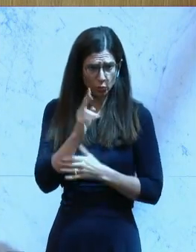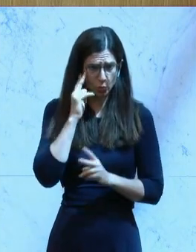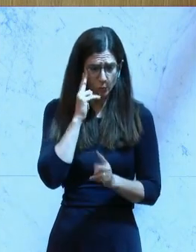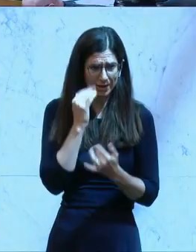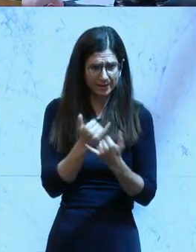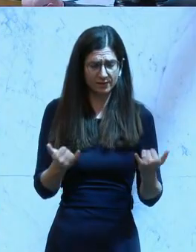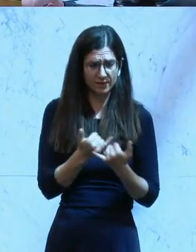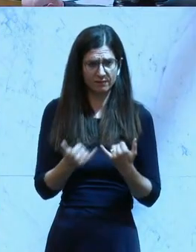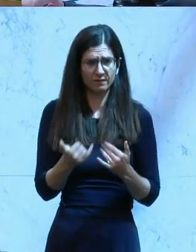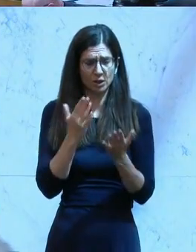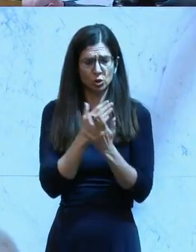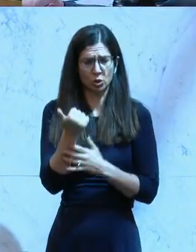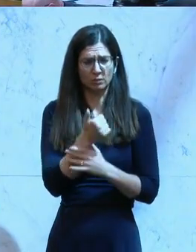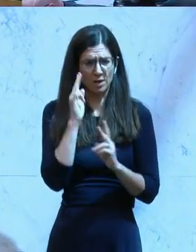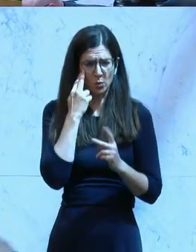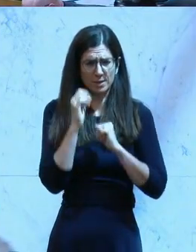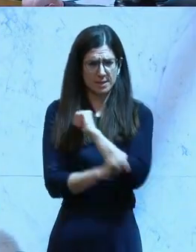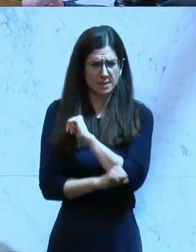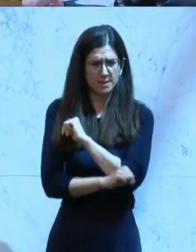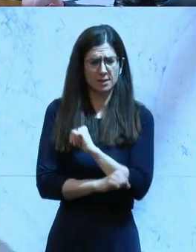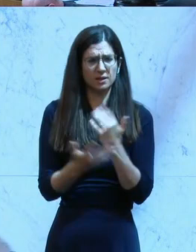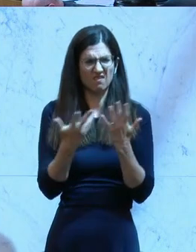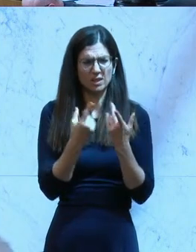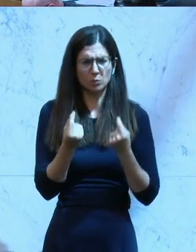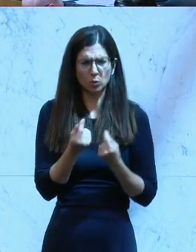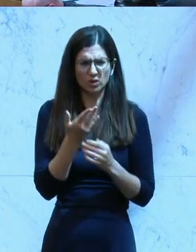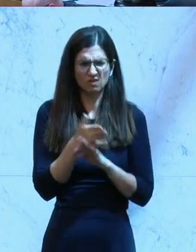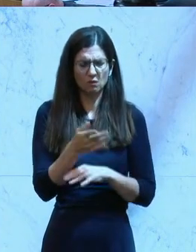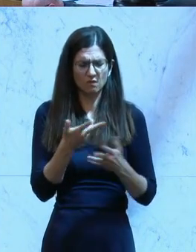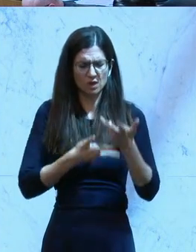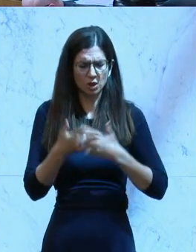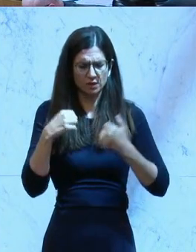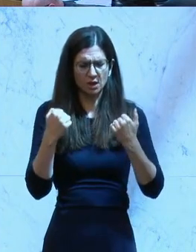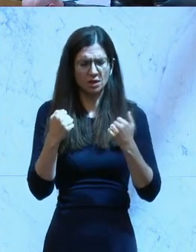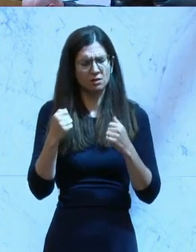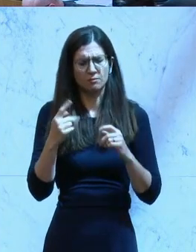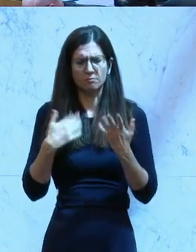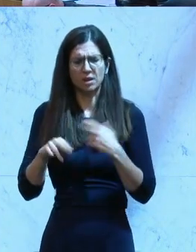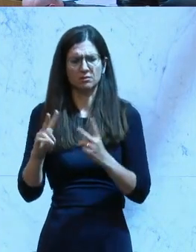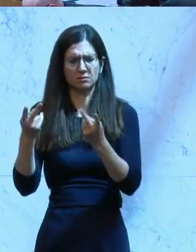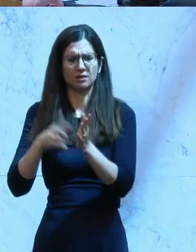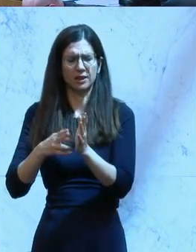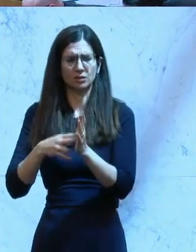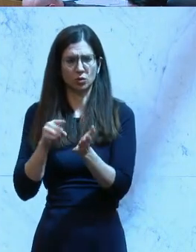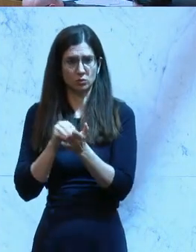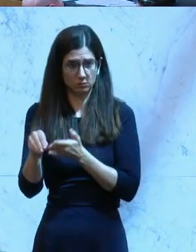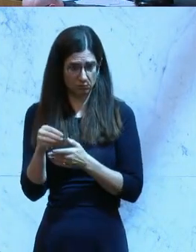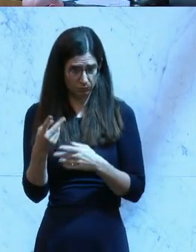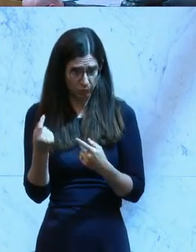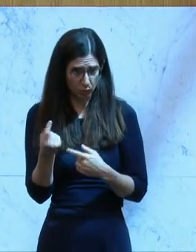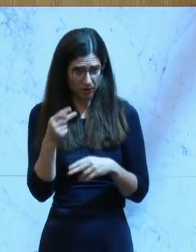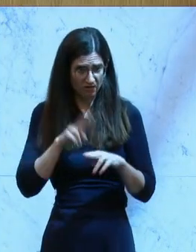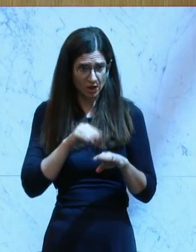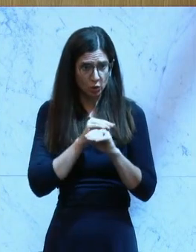durchgedacht haben. Haben Sie schon einmal darüber nachgedacht, was es für wirtschaftlich stärkere, für Nettozahler Staaten bedeuten würde, wenn es nur